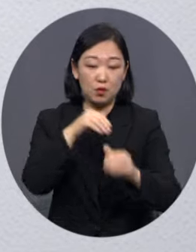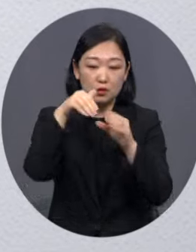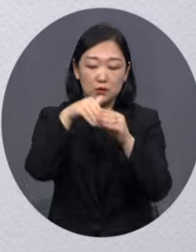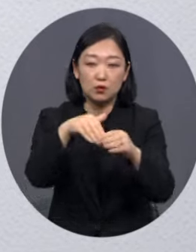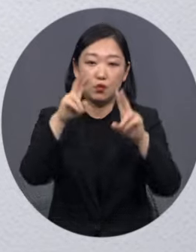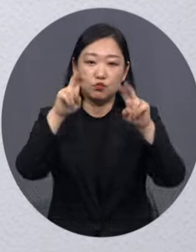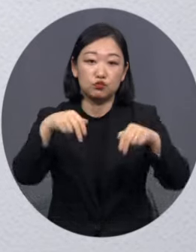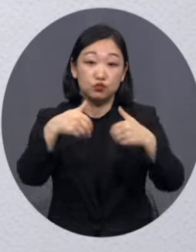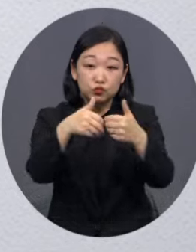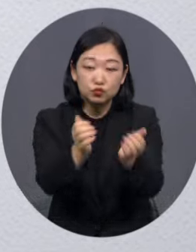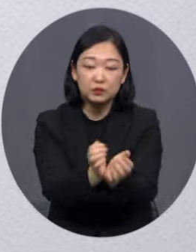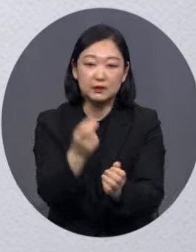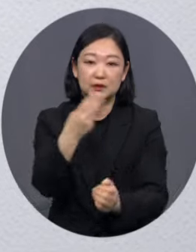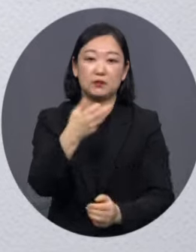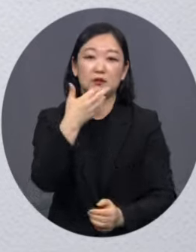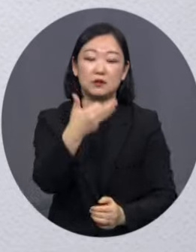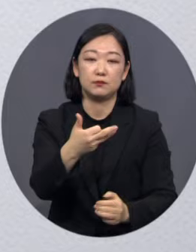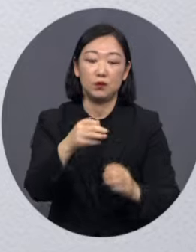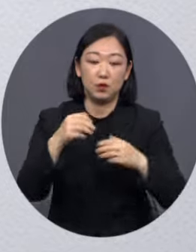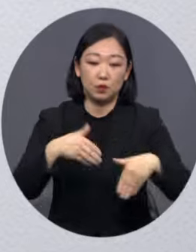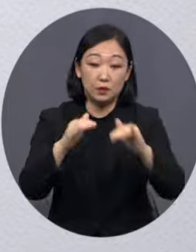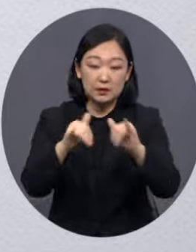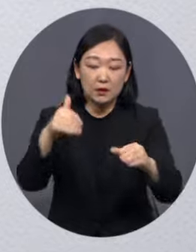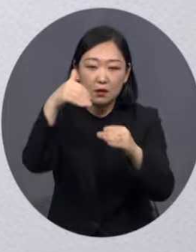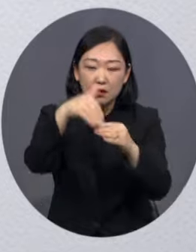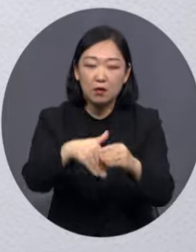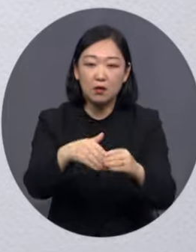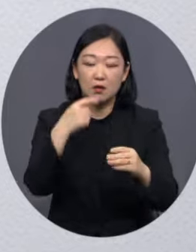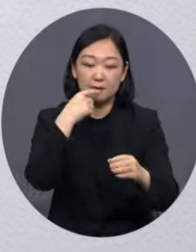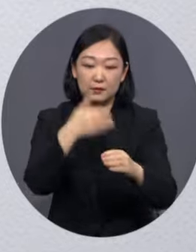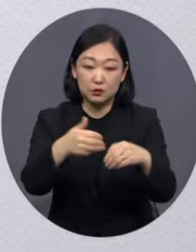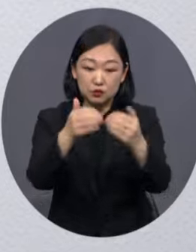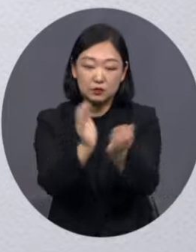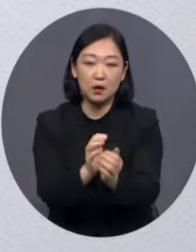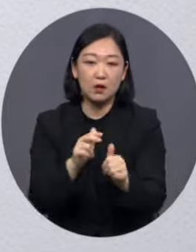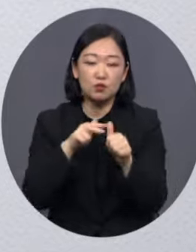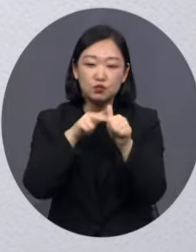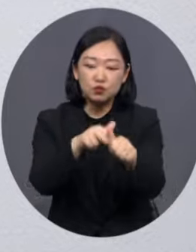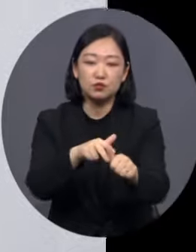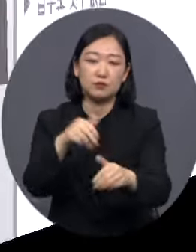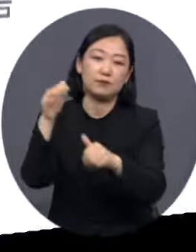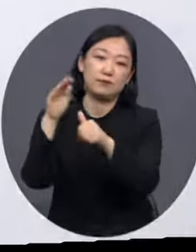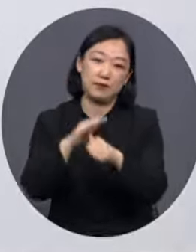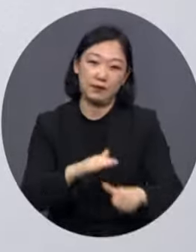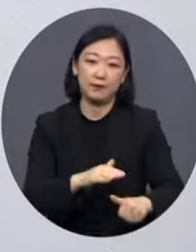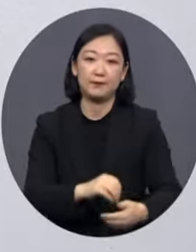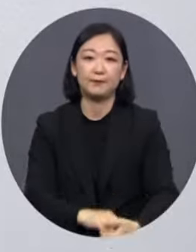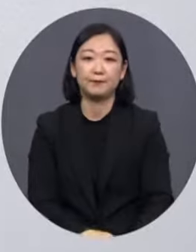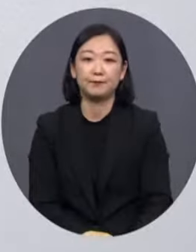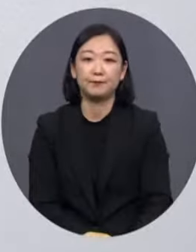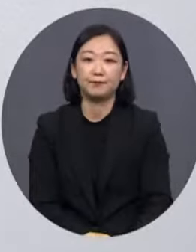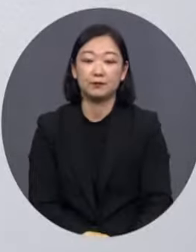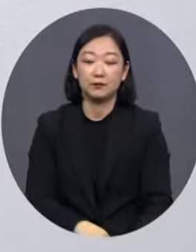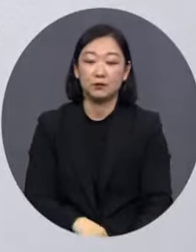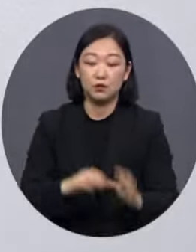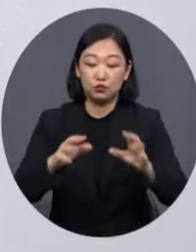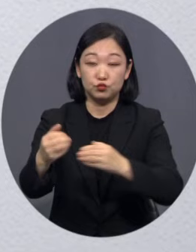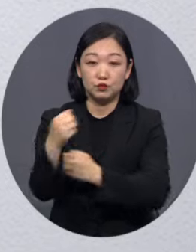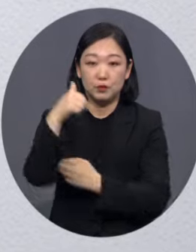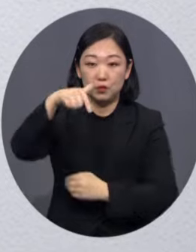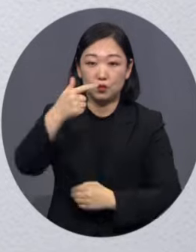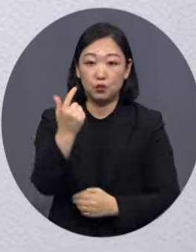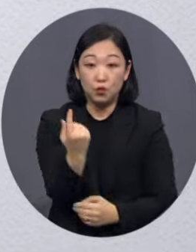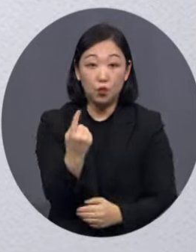무소속으로 2018년 제주 도지사 선거에서는 민주당으로 출마해 낙선했습니다 국민의 힘